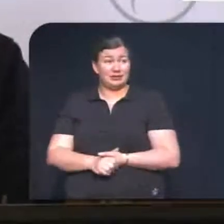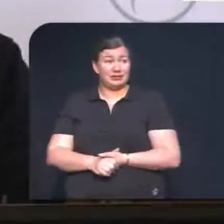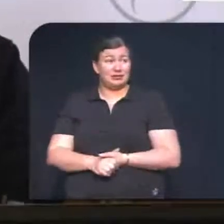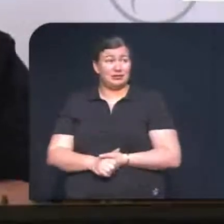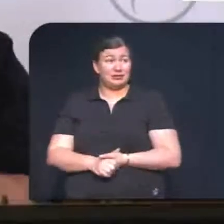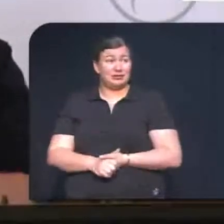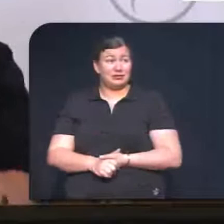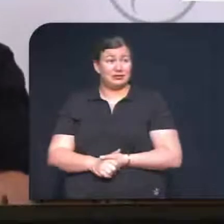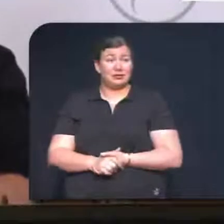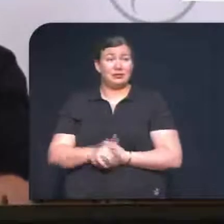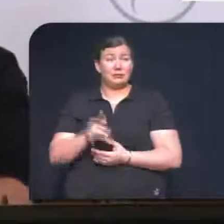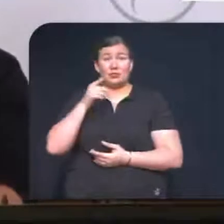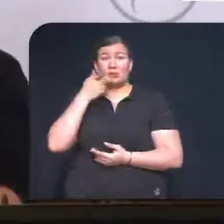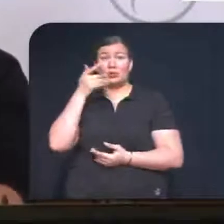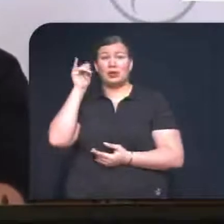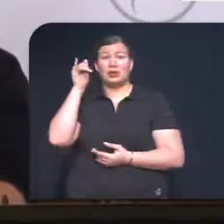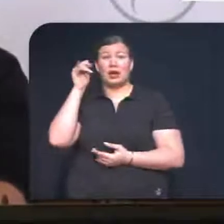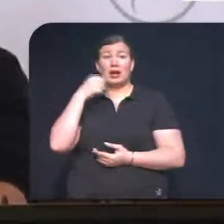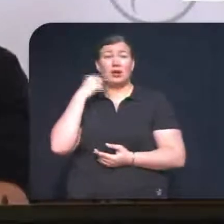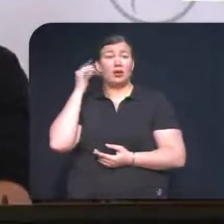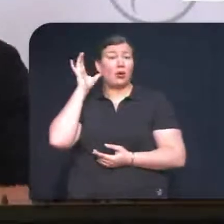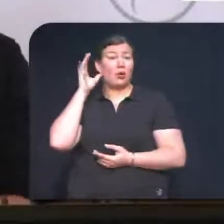irgendwo ein Jahr gehört wo